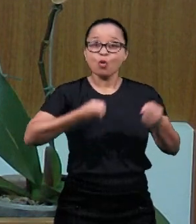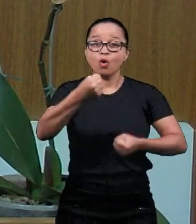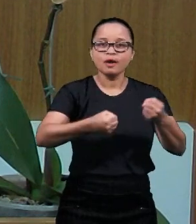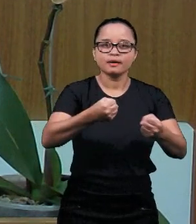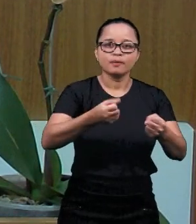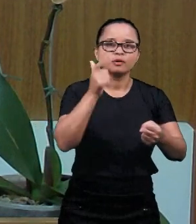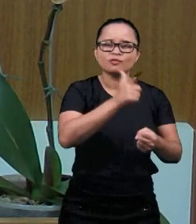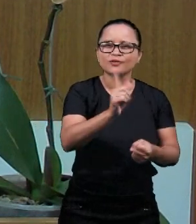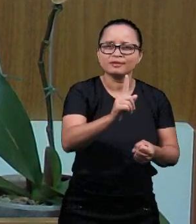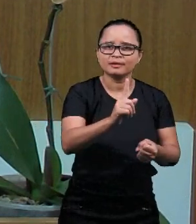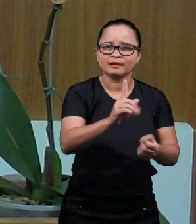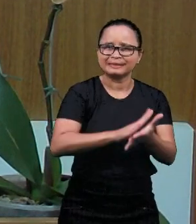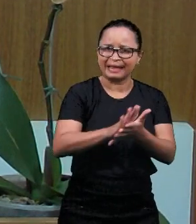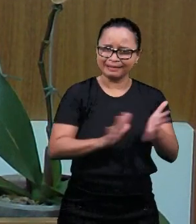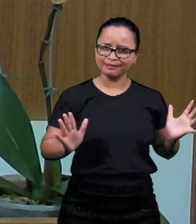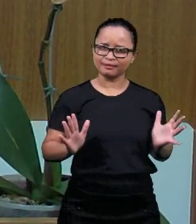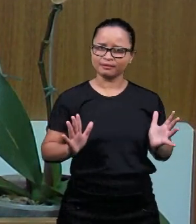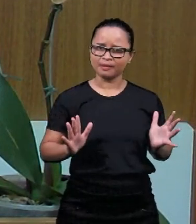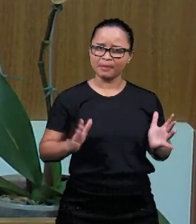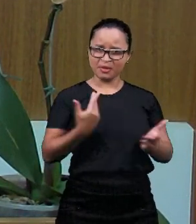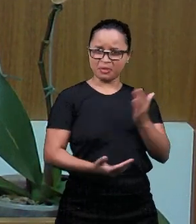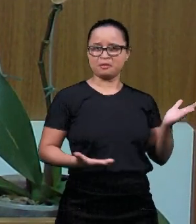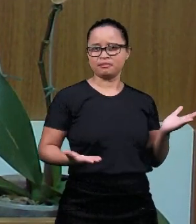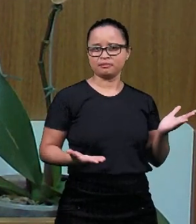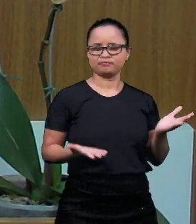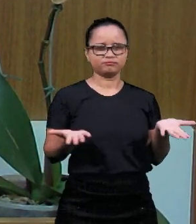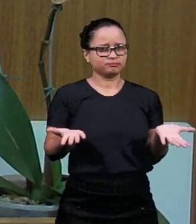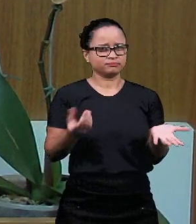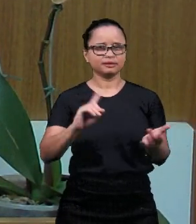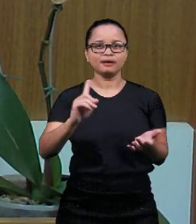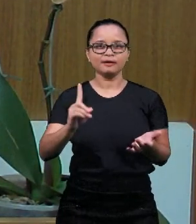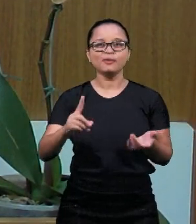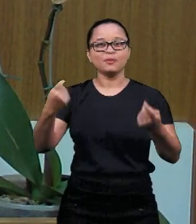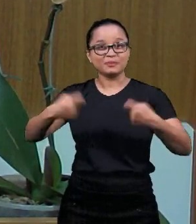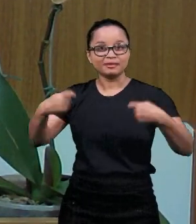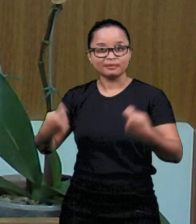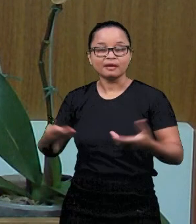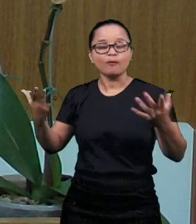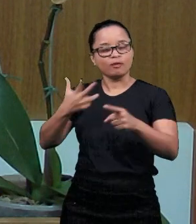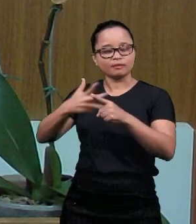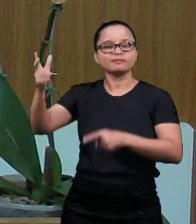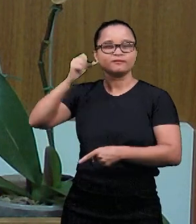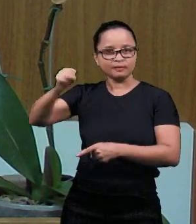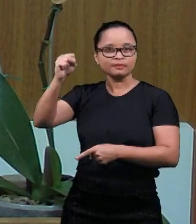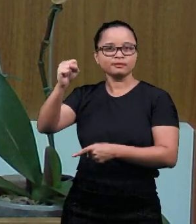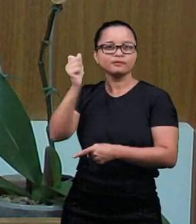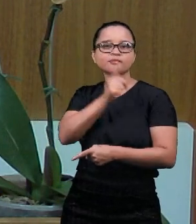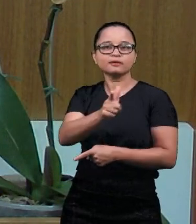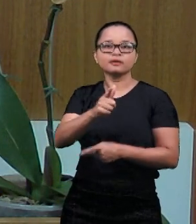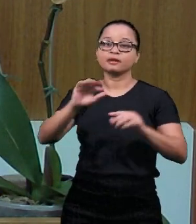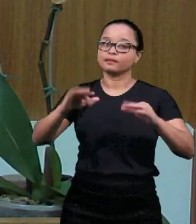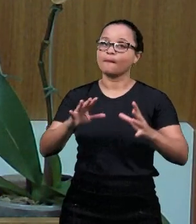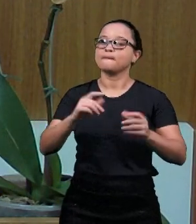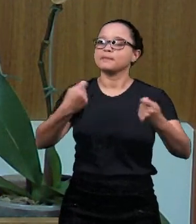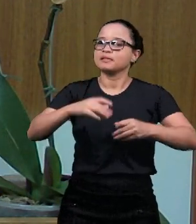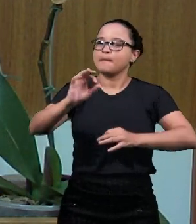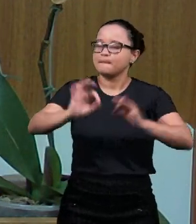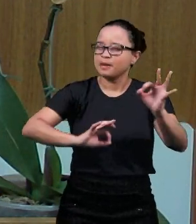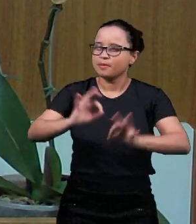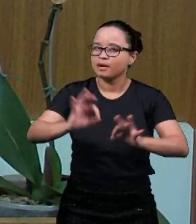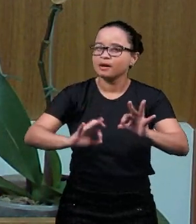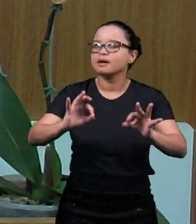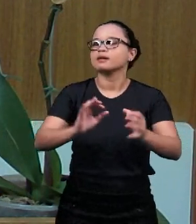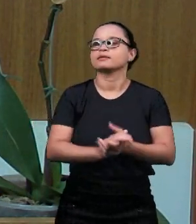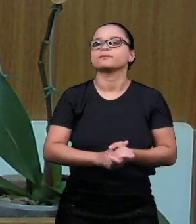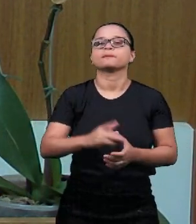C'est le moment. Il est nécessaire la préparation. Nous sommes en train de recevoir beaucoup de dons, des informations des frères